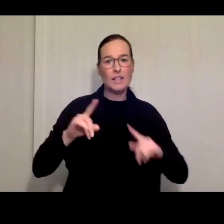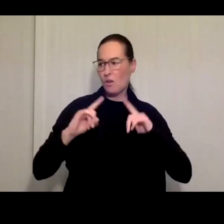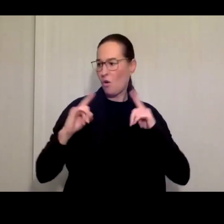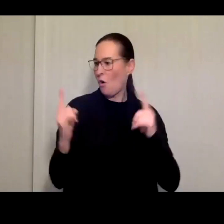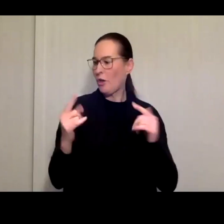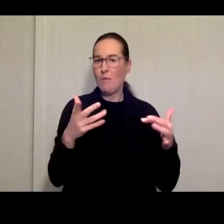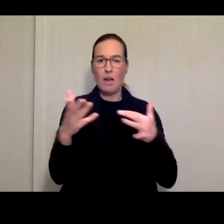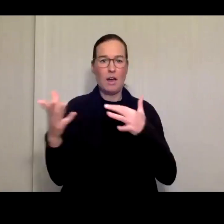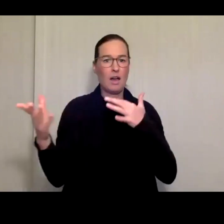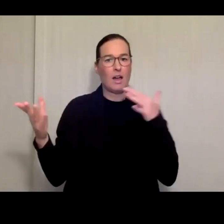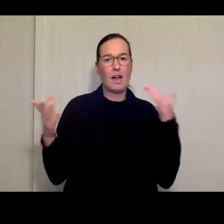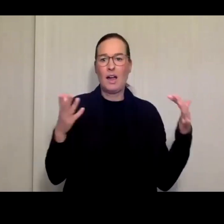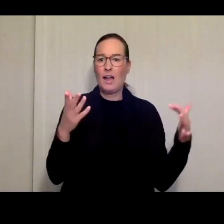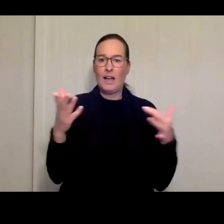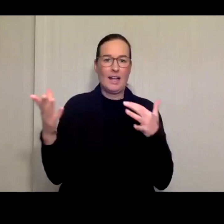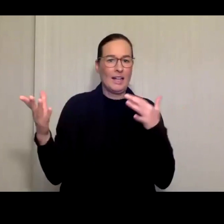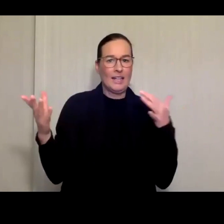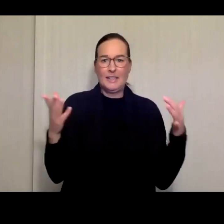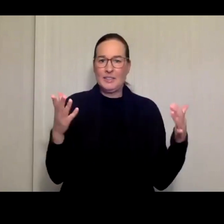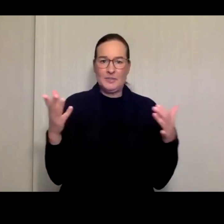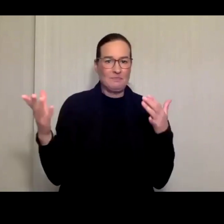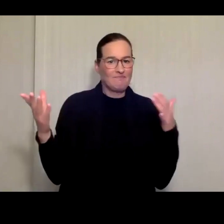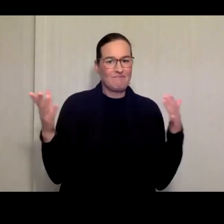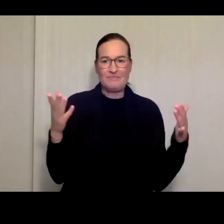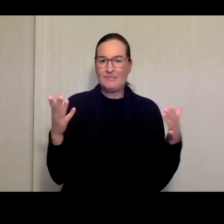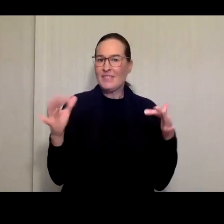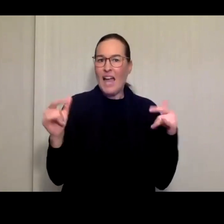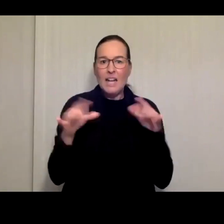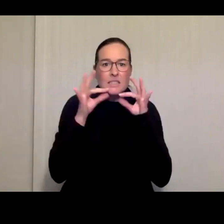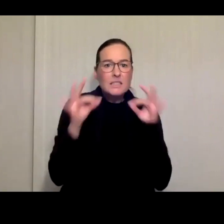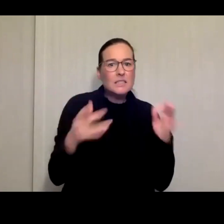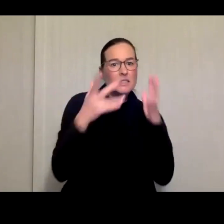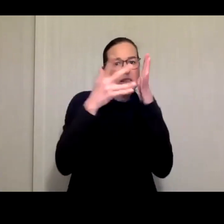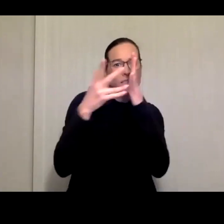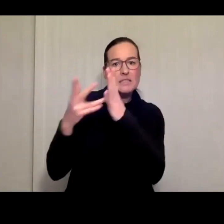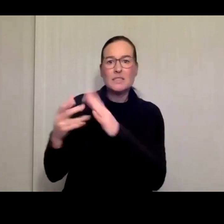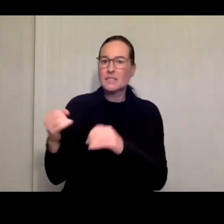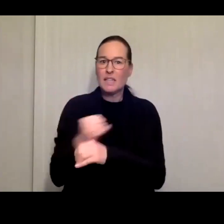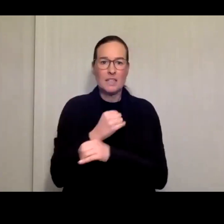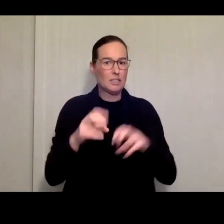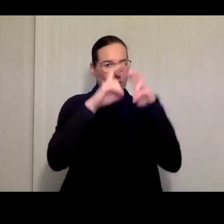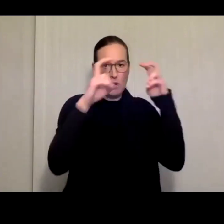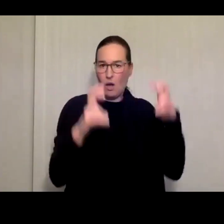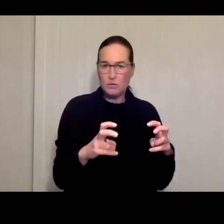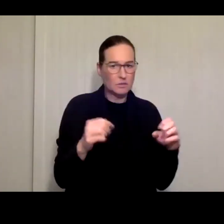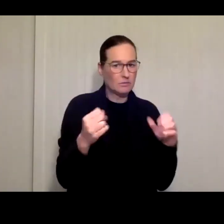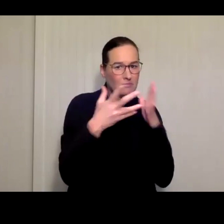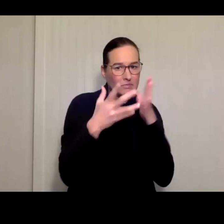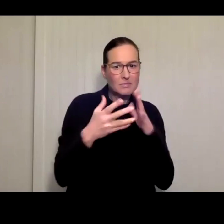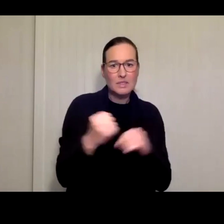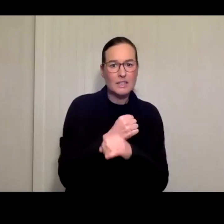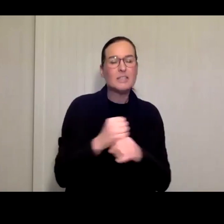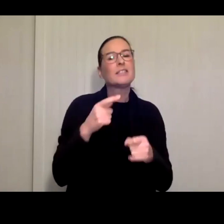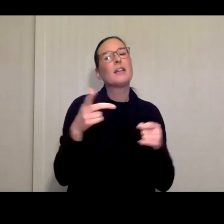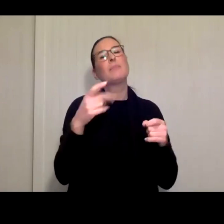ist es natürlich auch überhaupt nicht denkbar, dass man diese Sachen alle kontrollieren kann. Und insofern geht es darum, dass man möglichst eine breite Akzeptanz findet